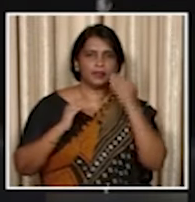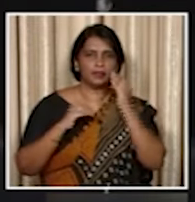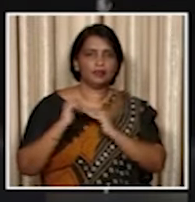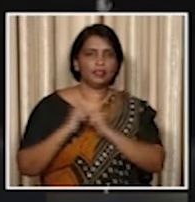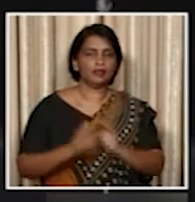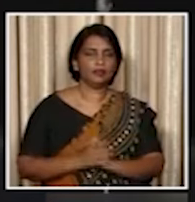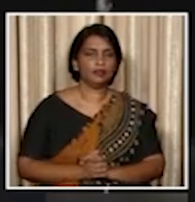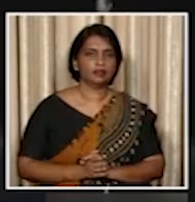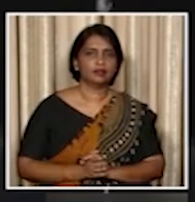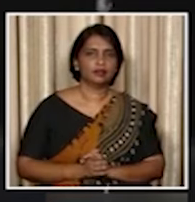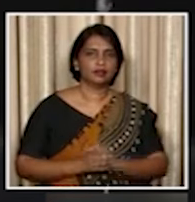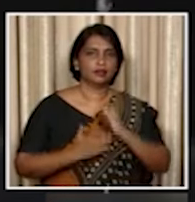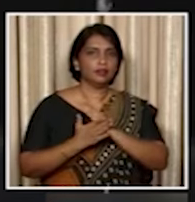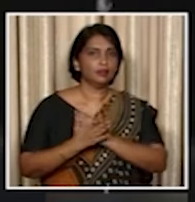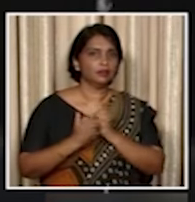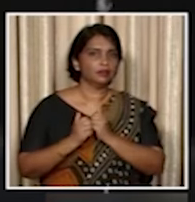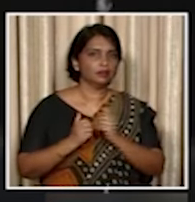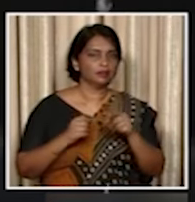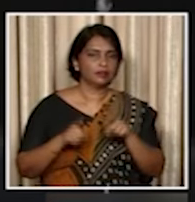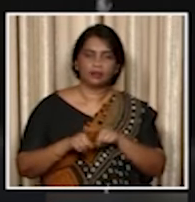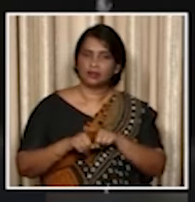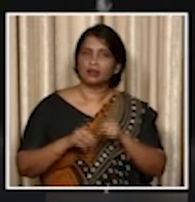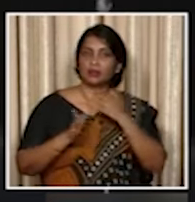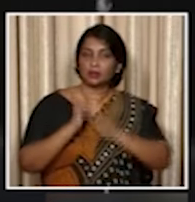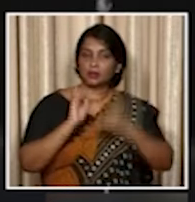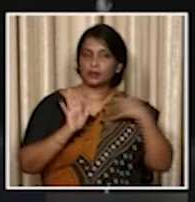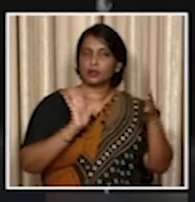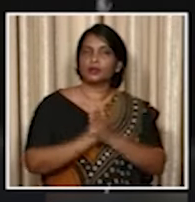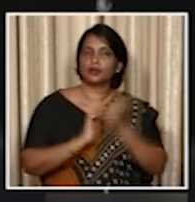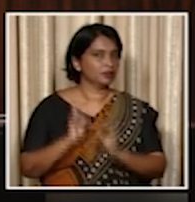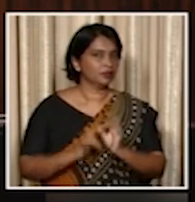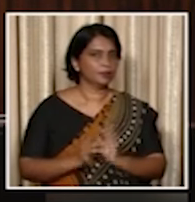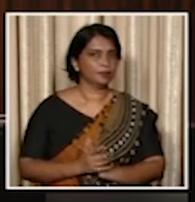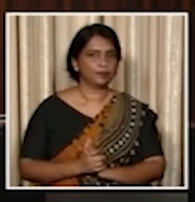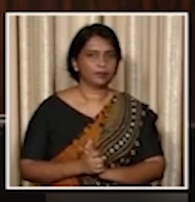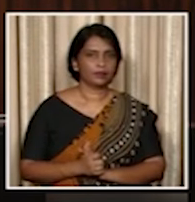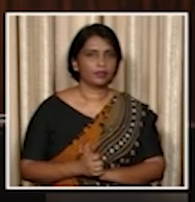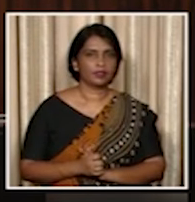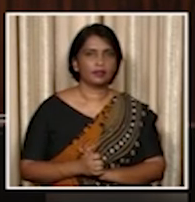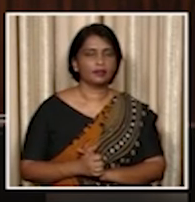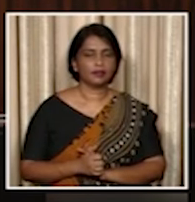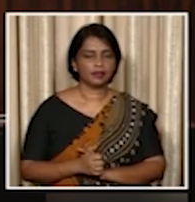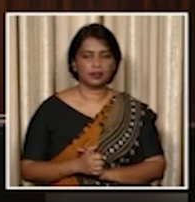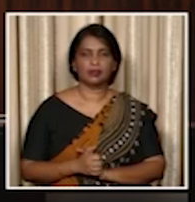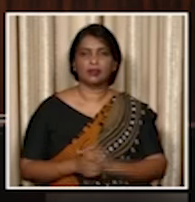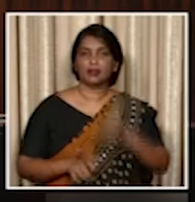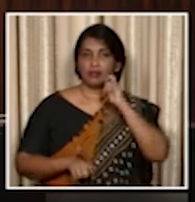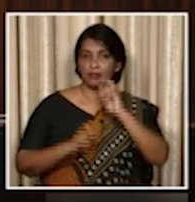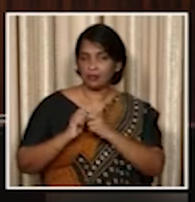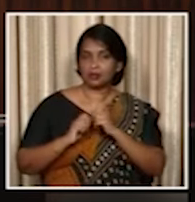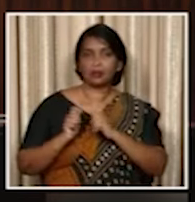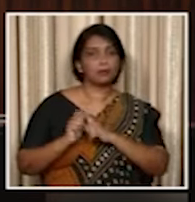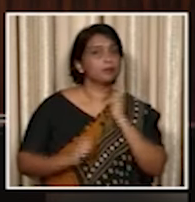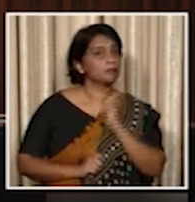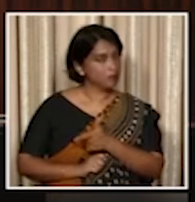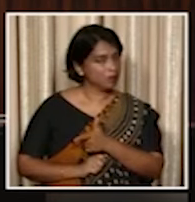සෞඛ්‍ය අමාත්‍යංශයත් අදාළ අමාත්‍යංශයත් එක්ව සකස් කළා ඉදිරිපත් කරන්න කටයුතු කරන්න. මේ විඳිතයන්ට වන්දි බුදුලක්